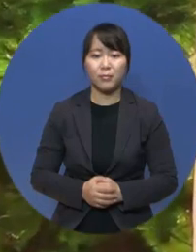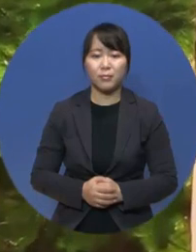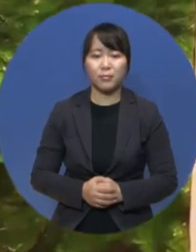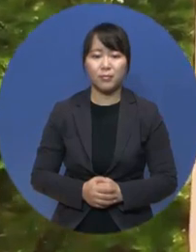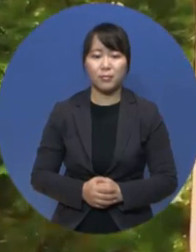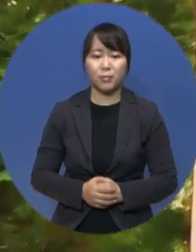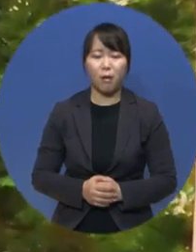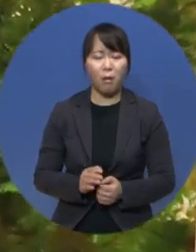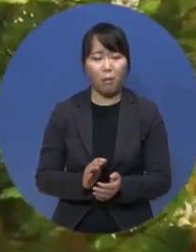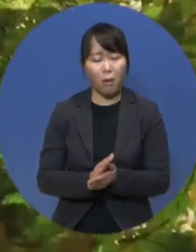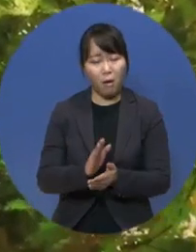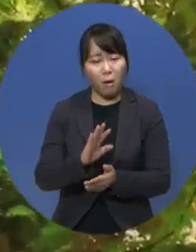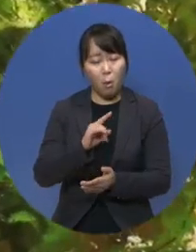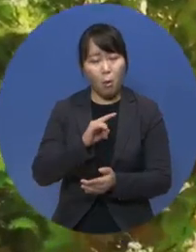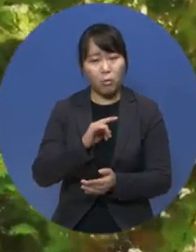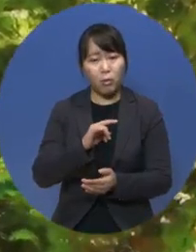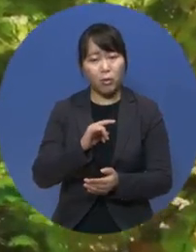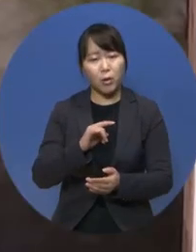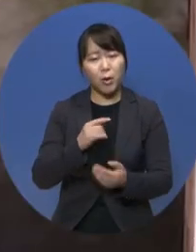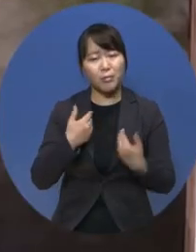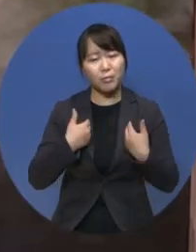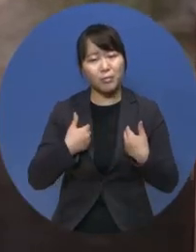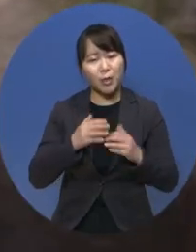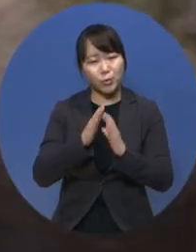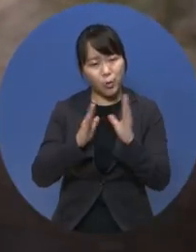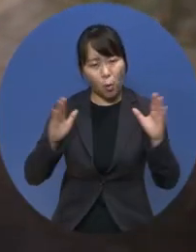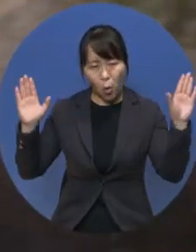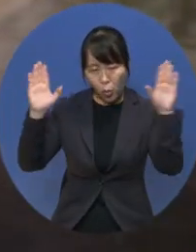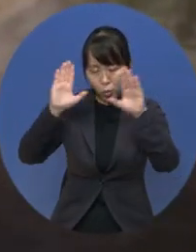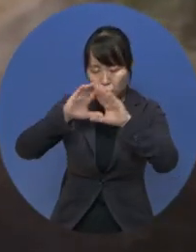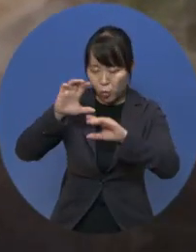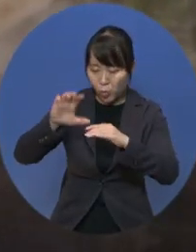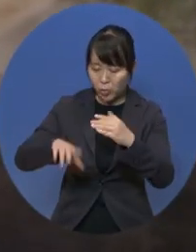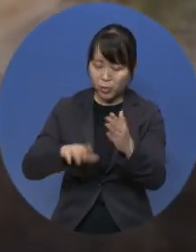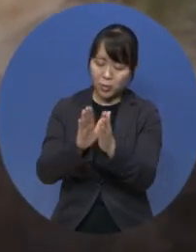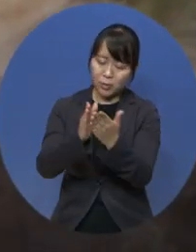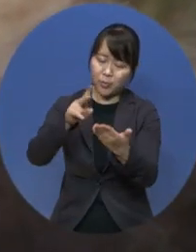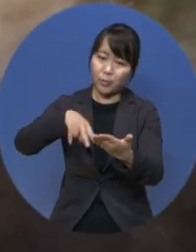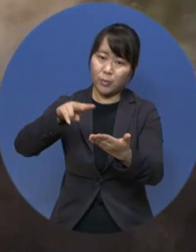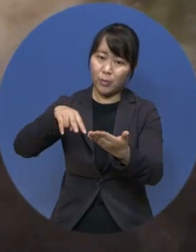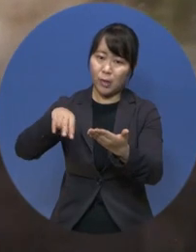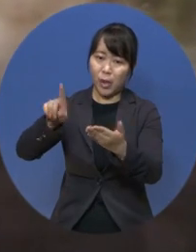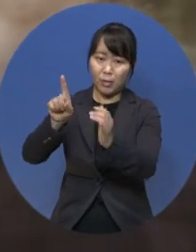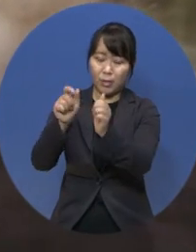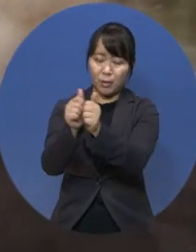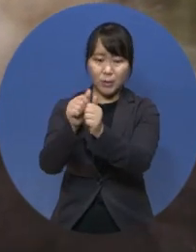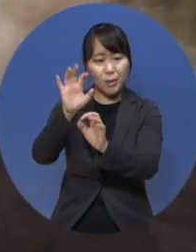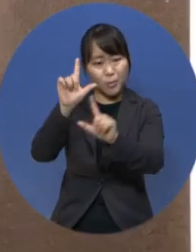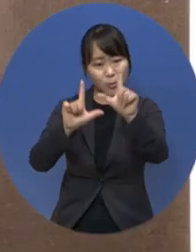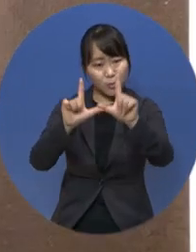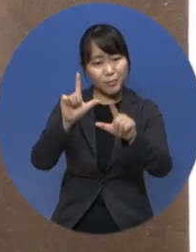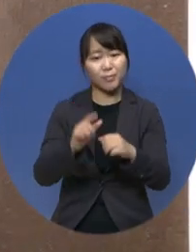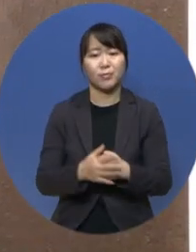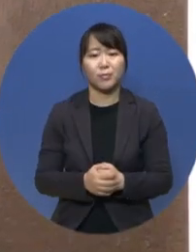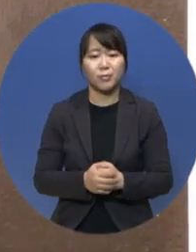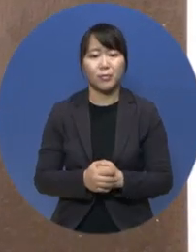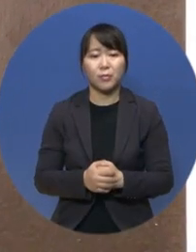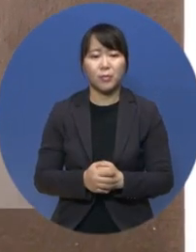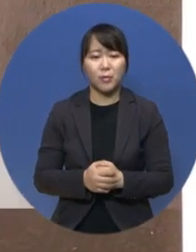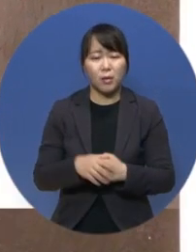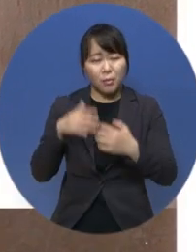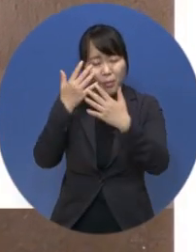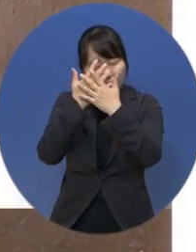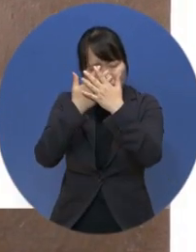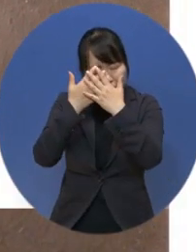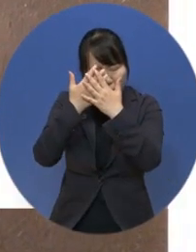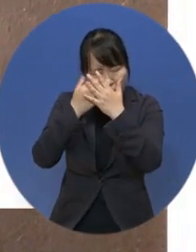방열 하면서도 은은한 숲과 어두운 공간에서 책을 읽고 앉아있는 한 남자의 모습 불확실한